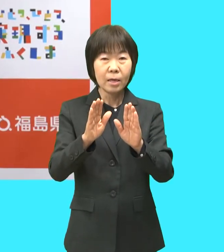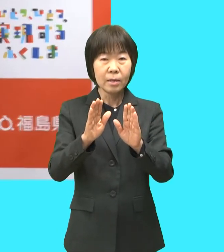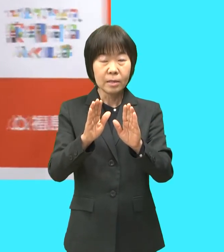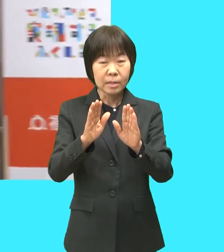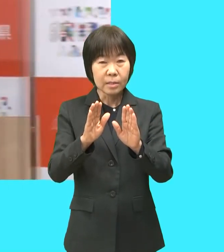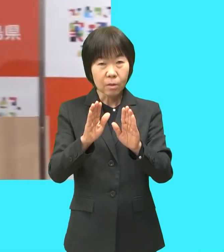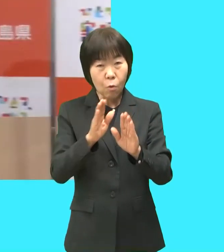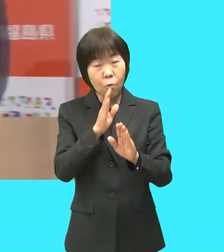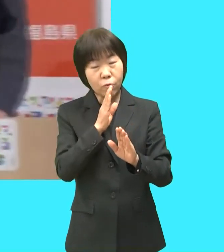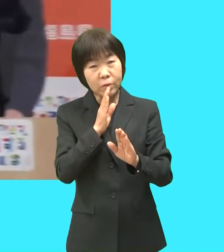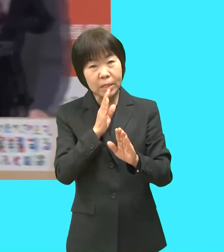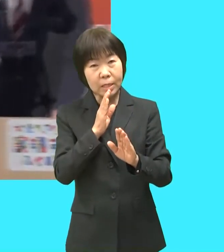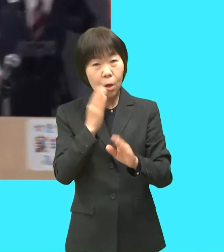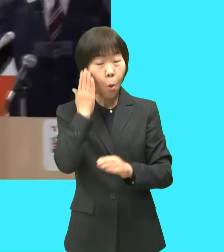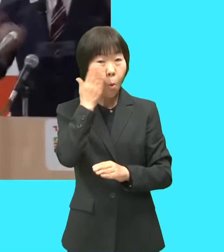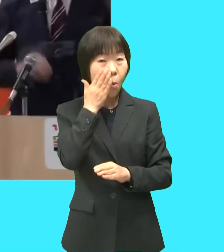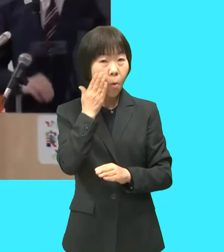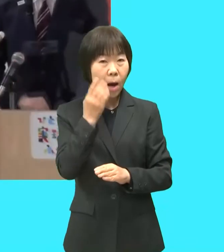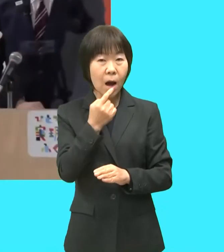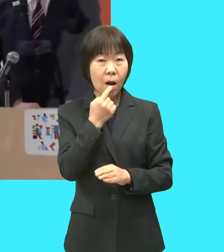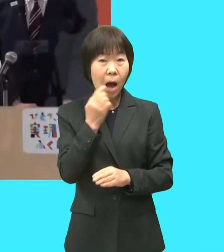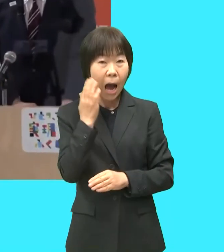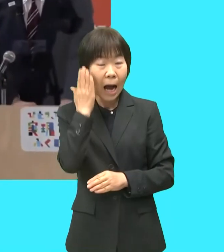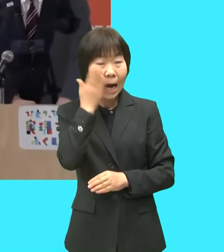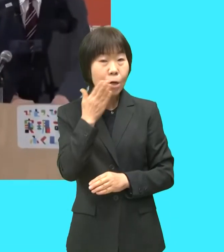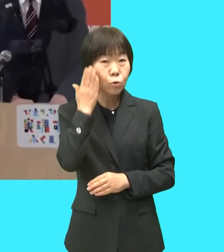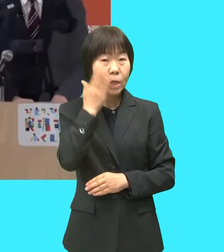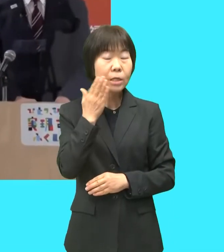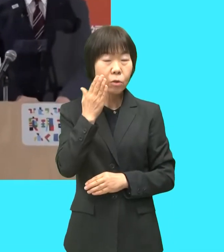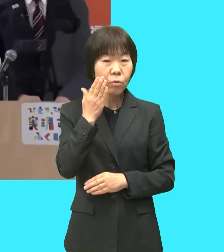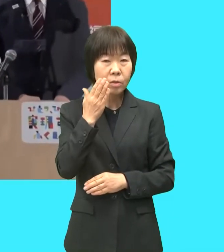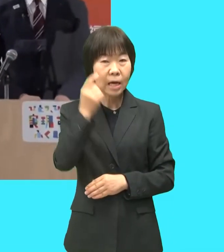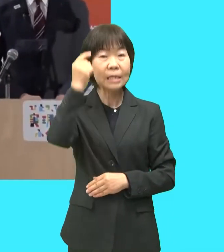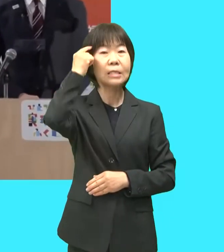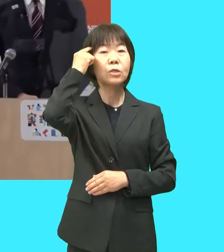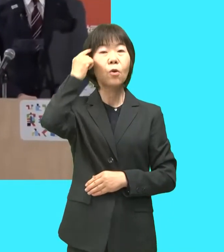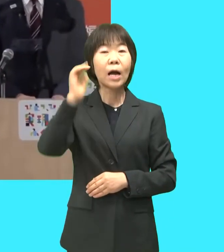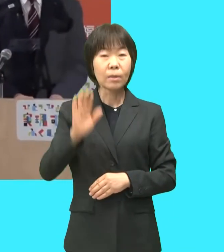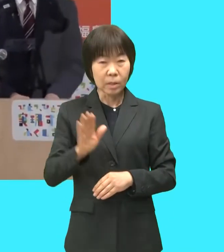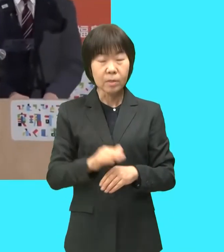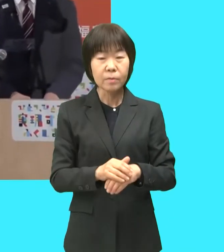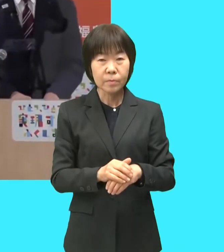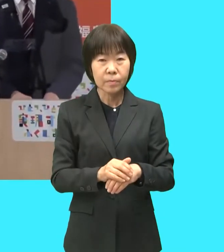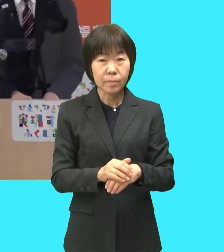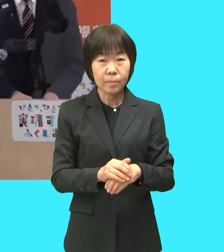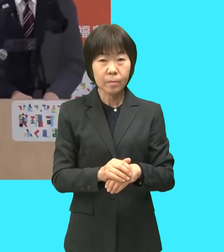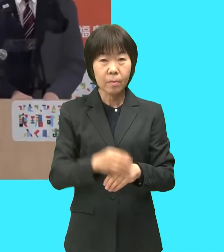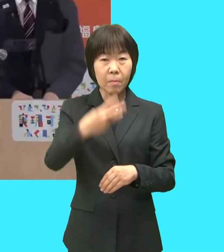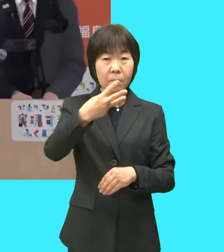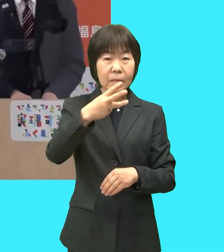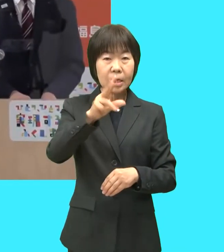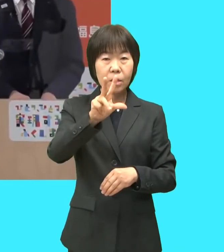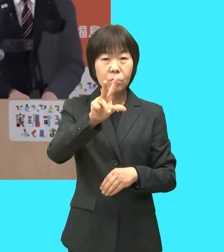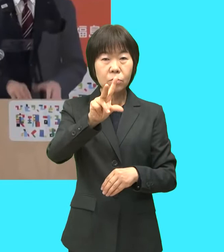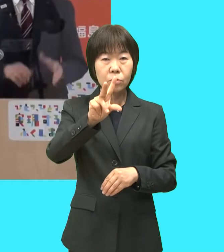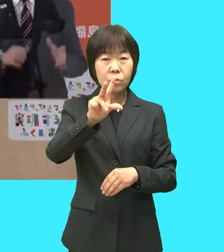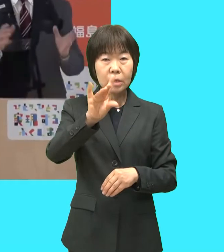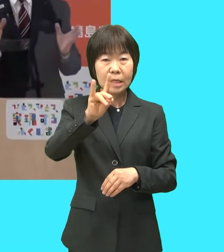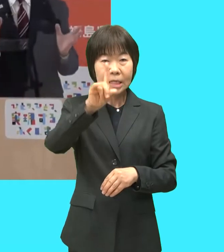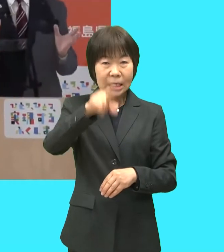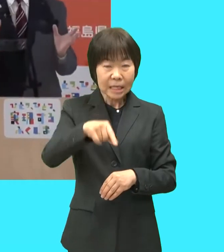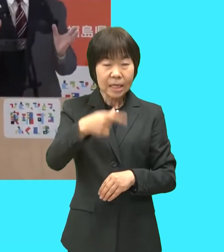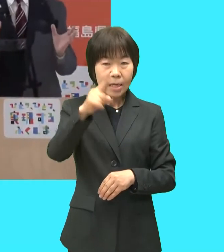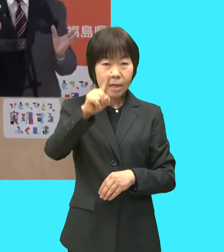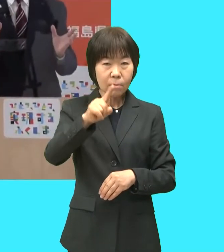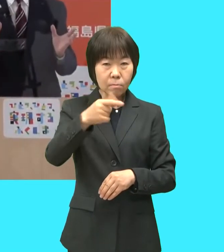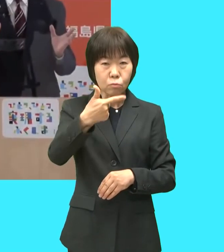当にこうちょっと頬がポッと赤くなっているような、そんな印象があります。またミルキームーンは非常にクリー